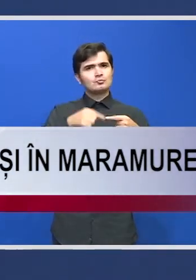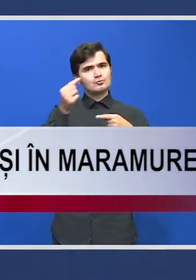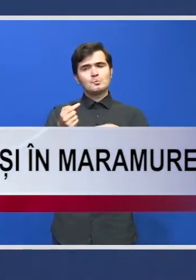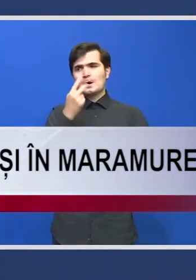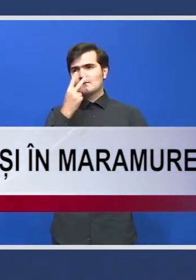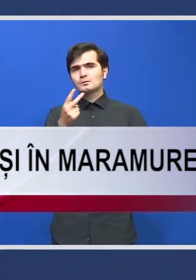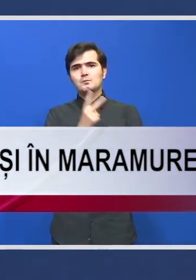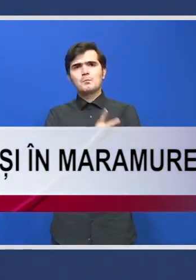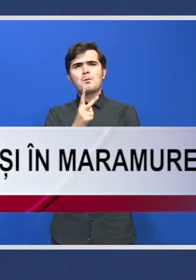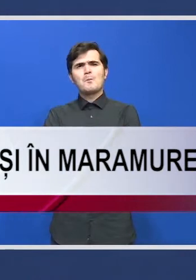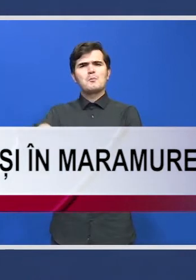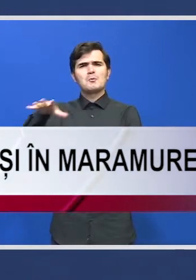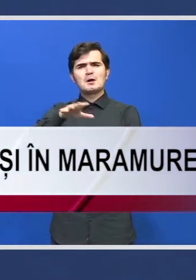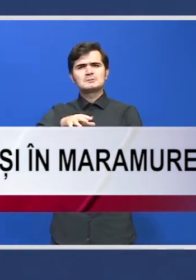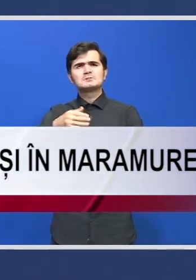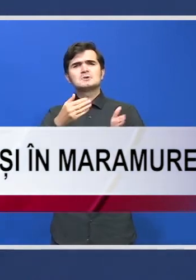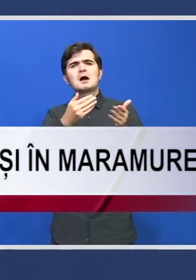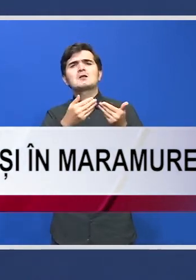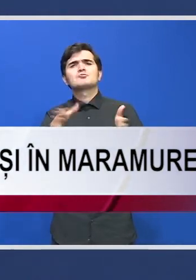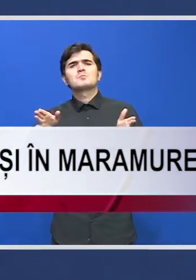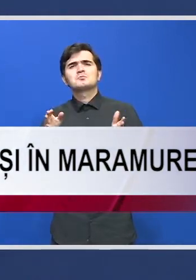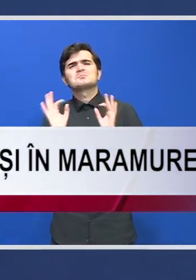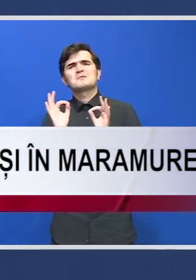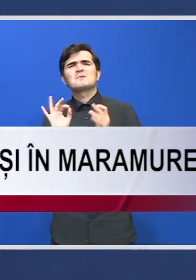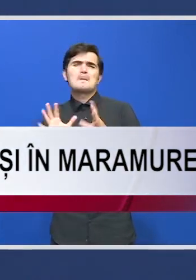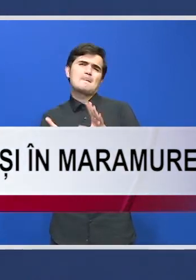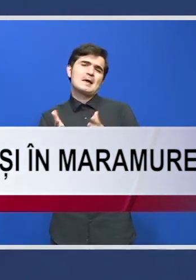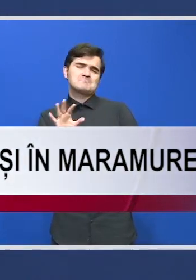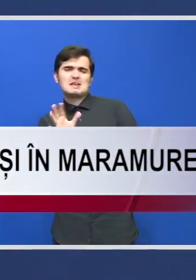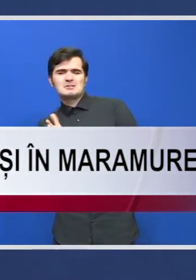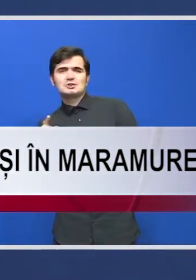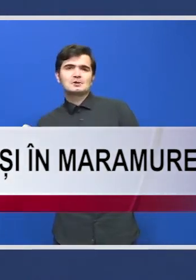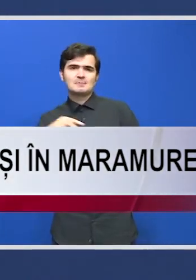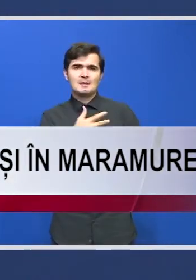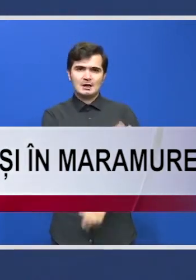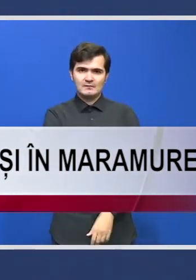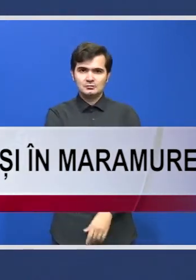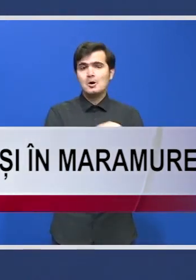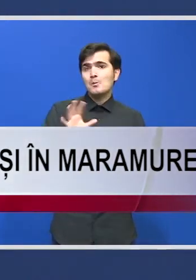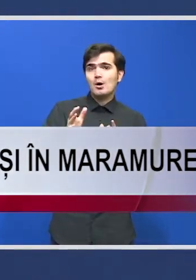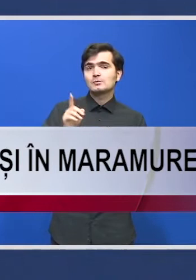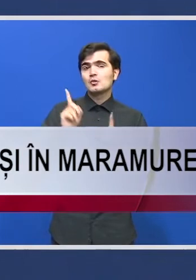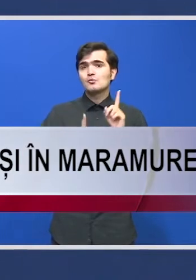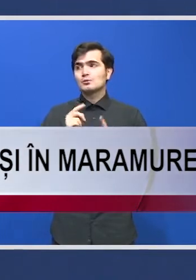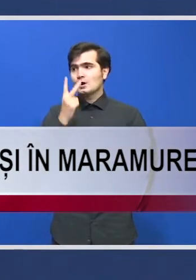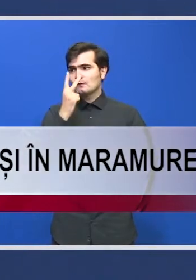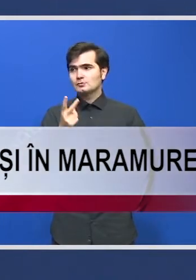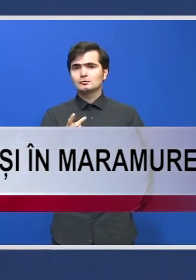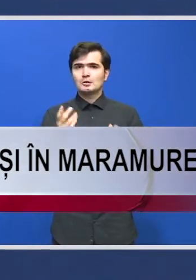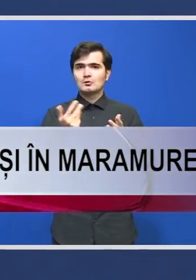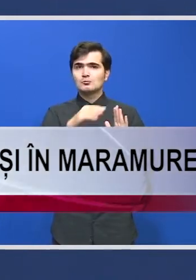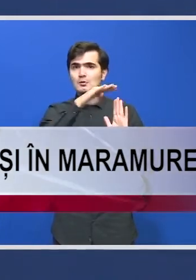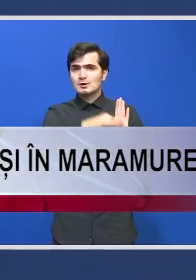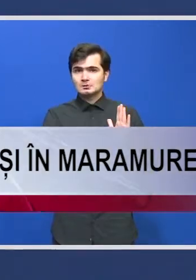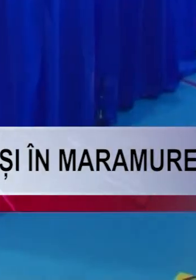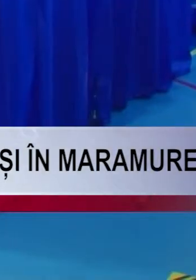că populația a început să fie mai reticentă de a merge la vaccinare. Poate pentru că unii au văzut că numărul a scăzut,